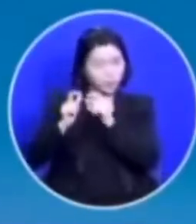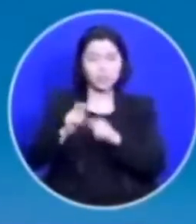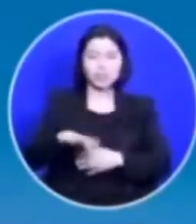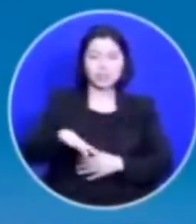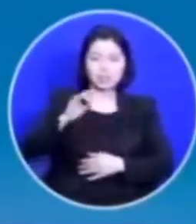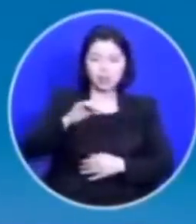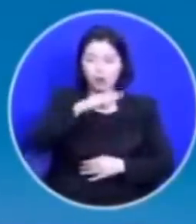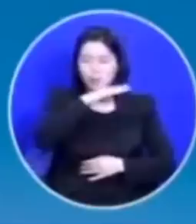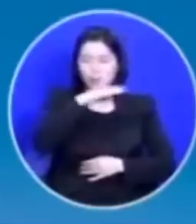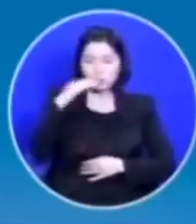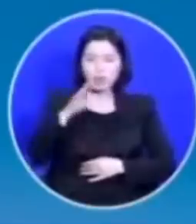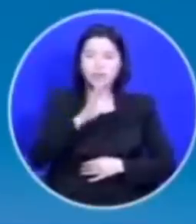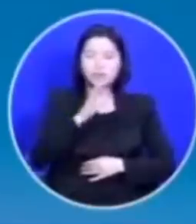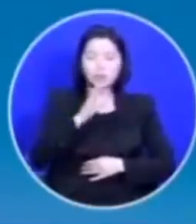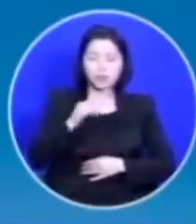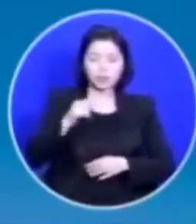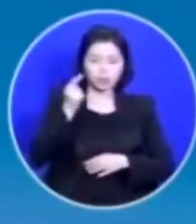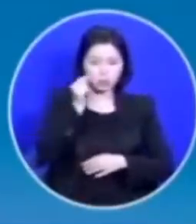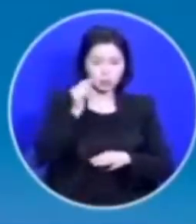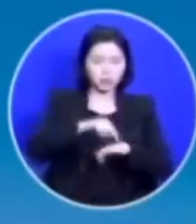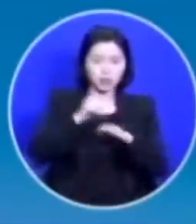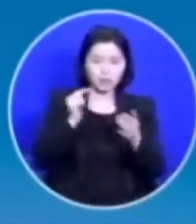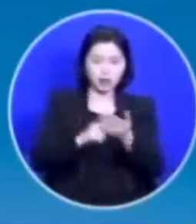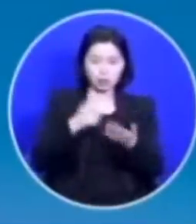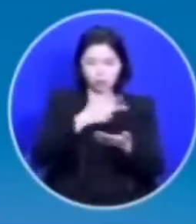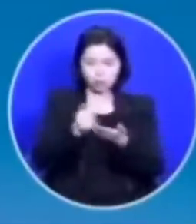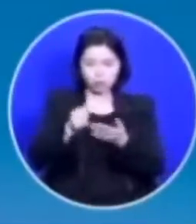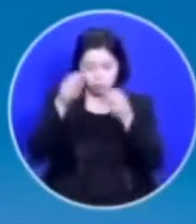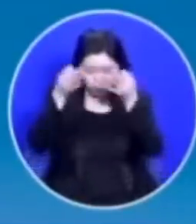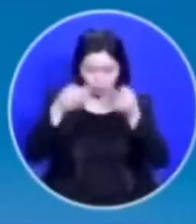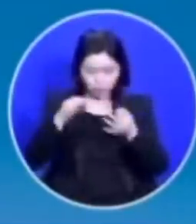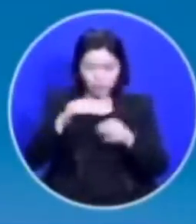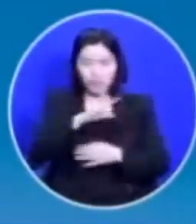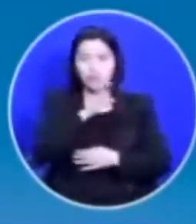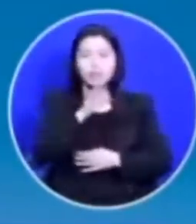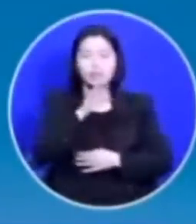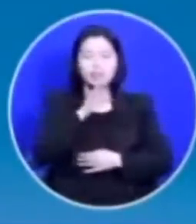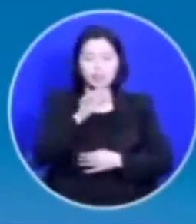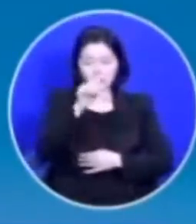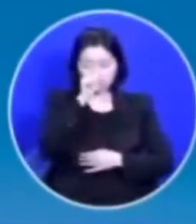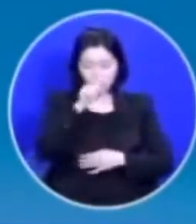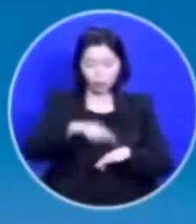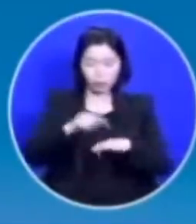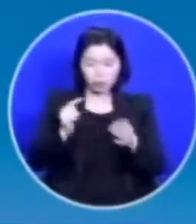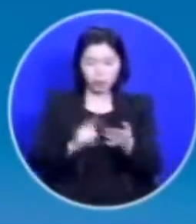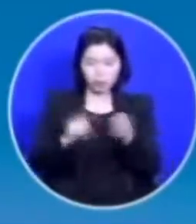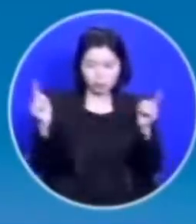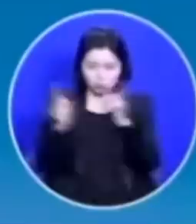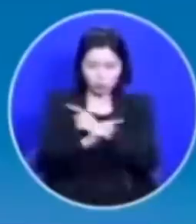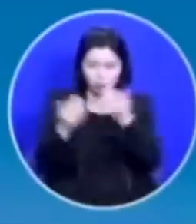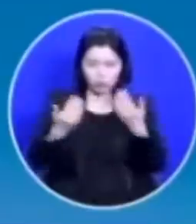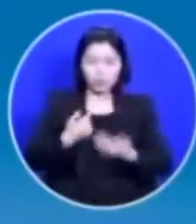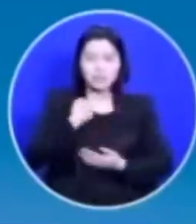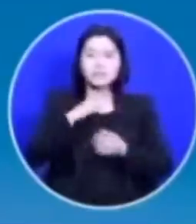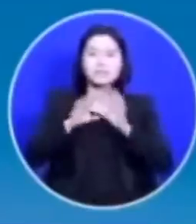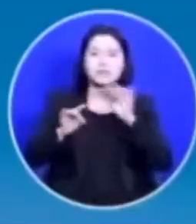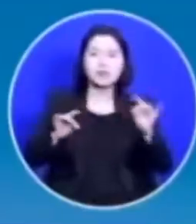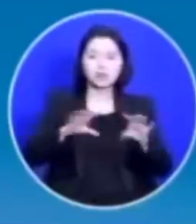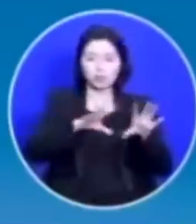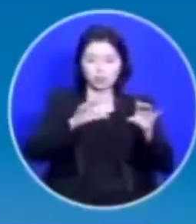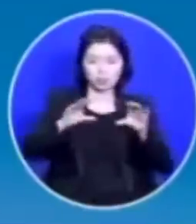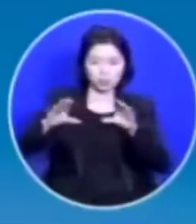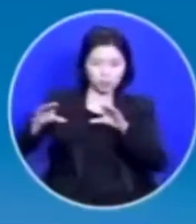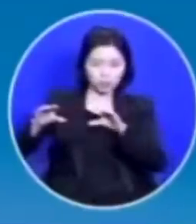올 지 못했던 마음을 주님이 보시기에 가장 좋은 오른 마음으로 바꿔주시고 메마른 마음을 부드러운